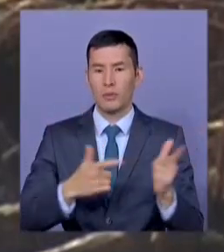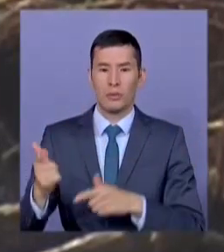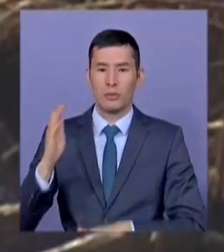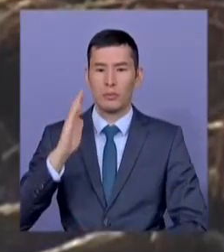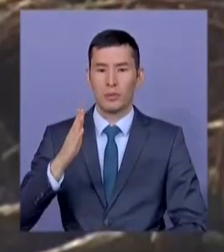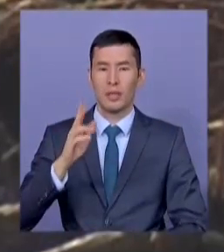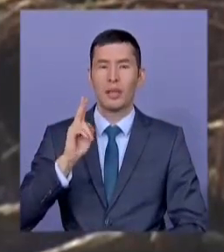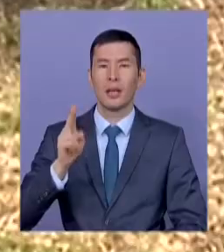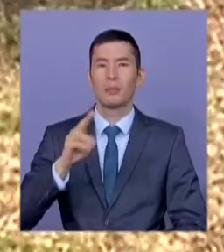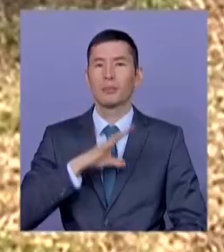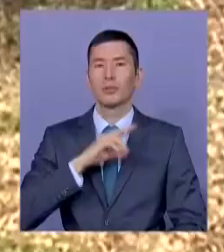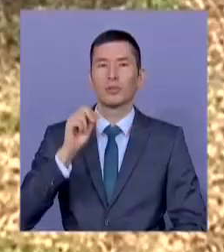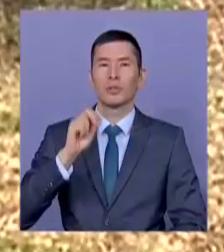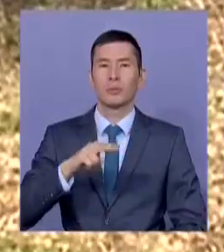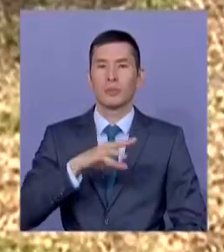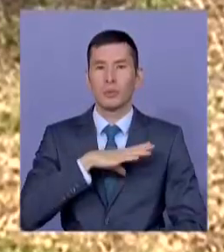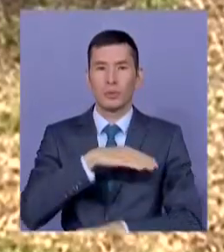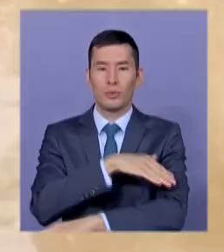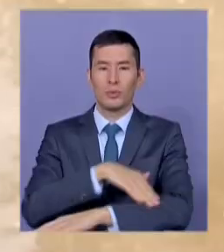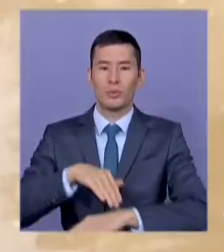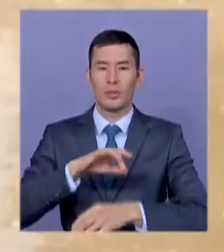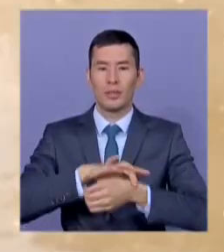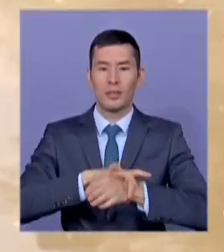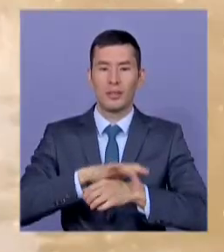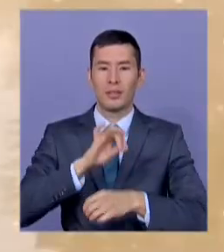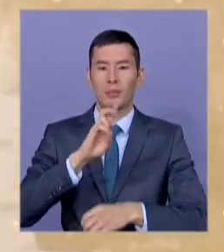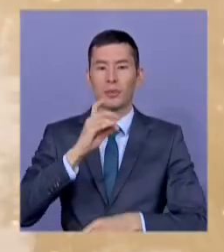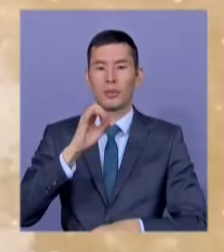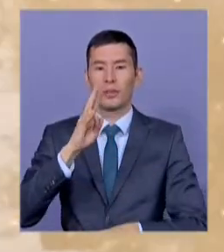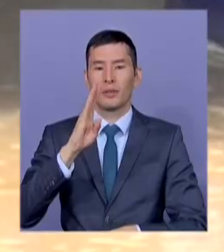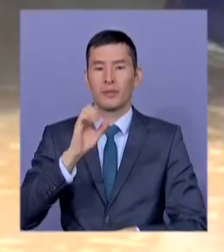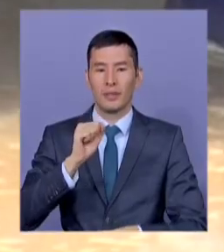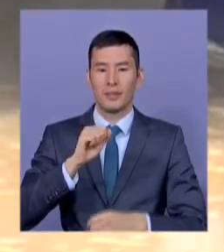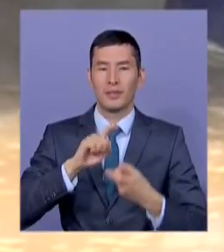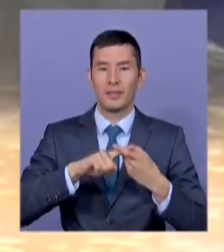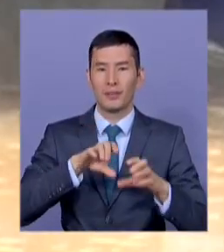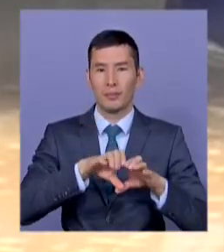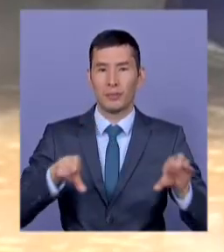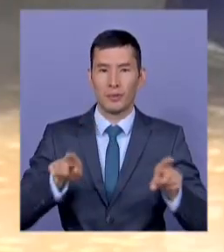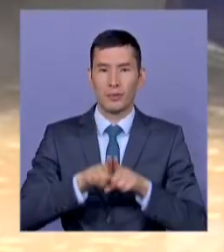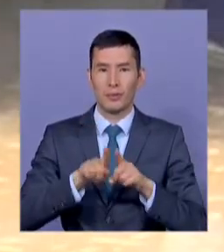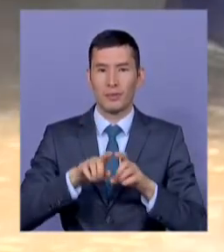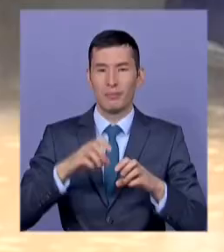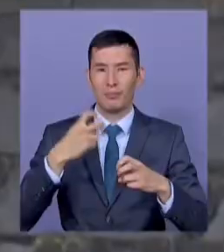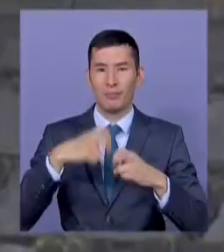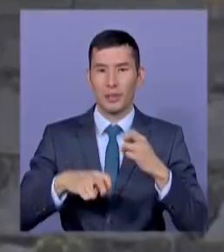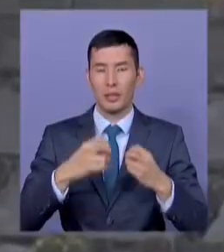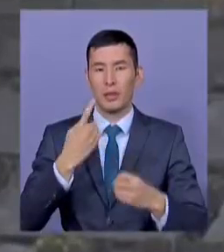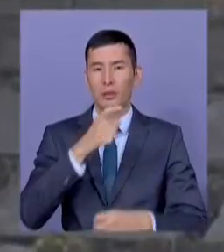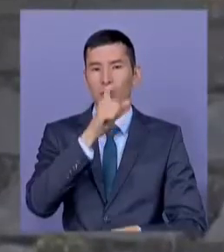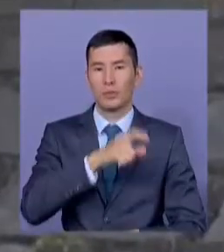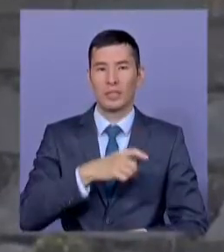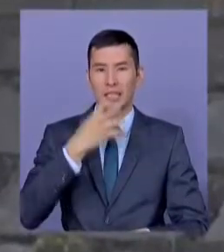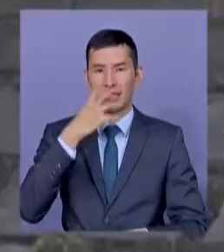Аналогичное ЧП произошло накануне на пересечении улиц Раимбека и Бокейханова. В результате коммунальной аварии один человек получил легкие